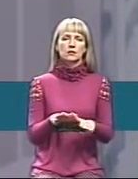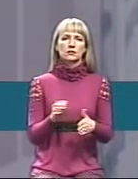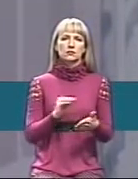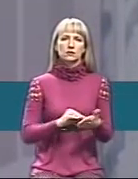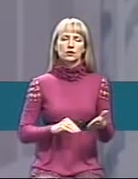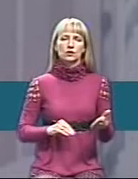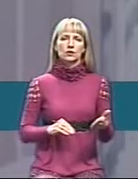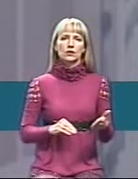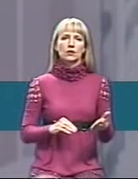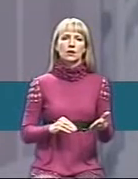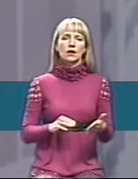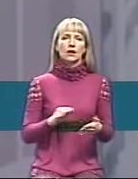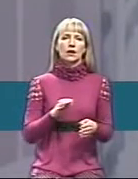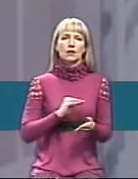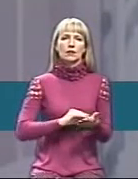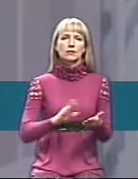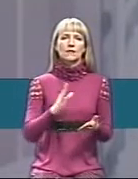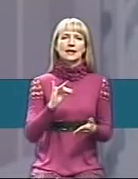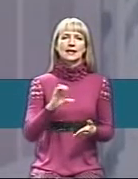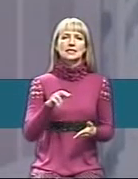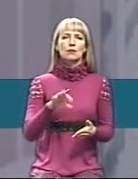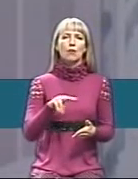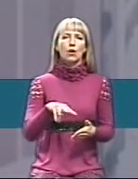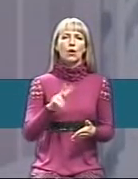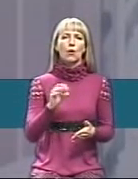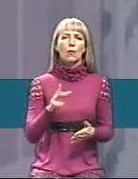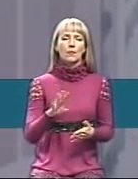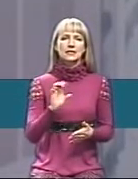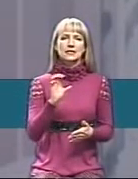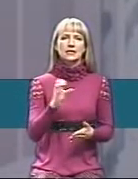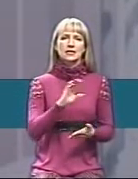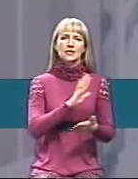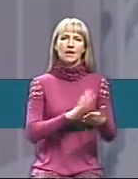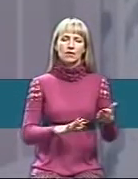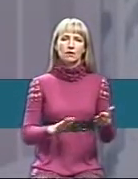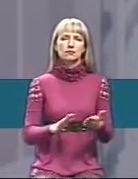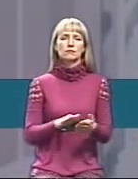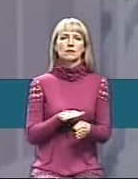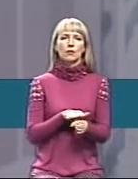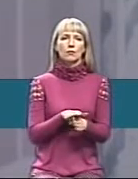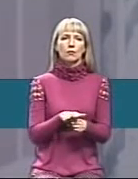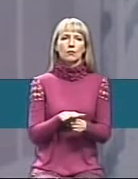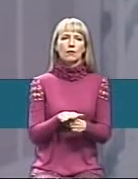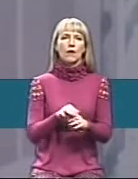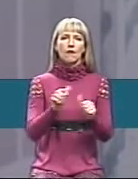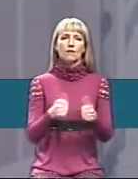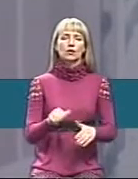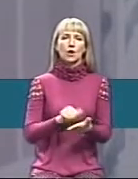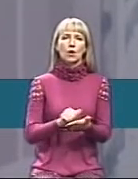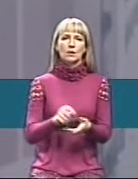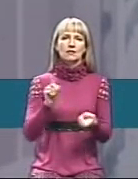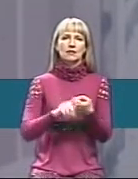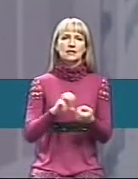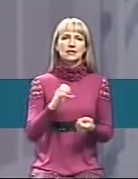в исполком, как я уже говорила, с заявлением, с просьбой оформить документы на удаление зеленых насаждений в связи с их